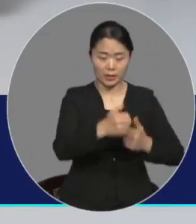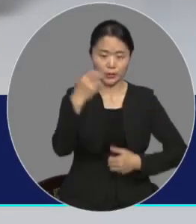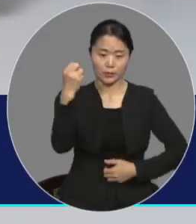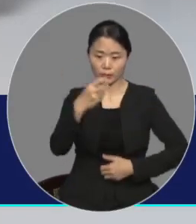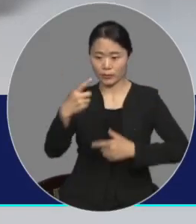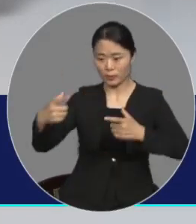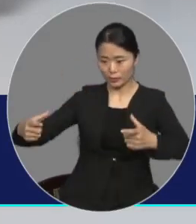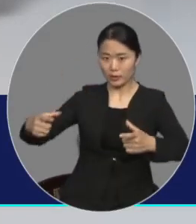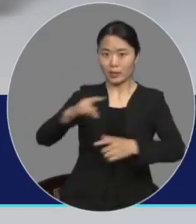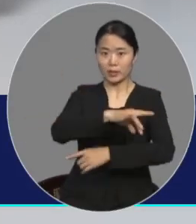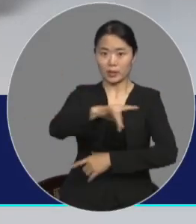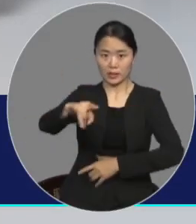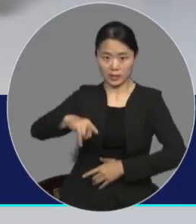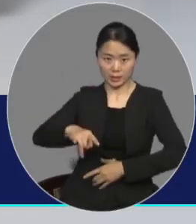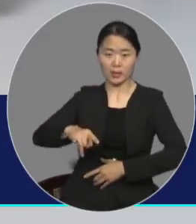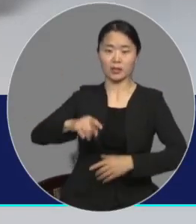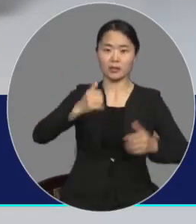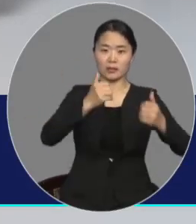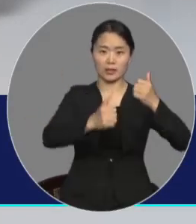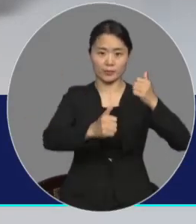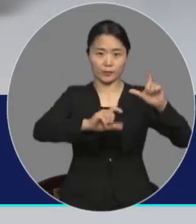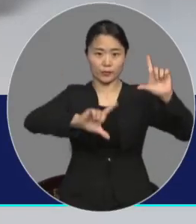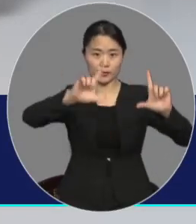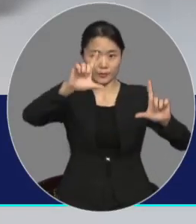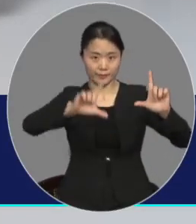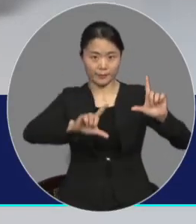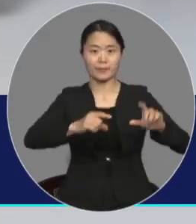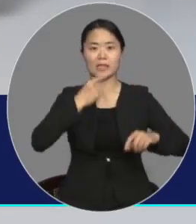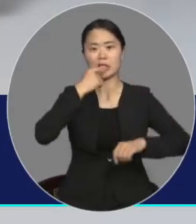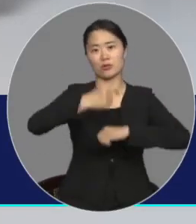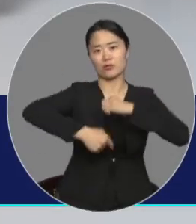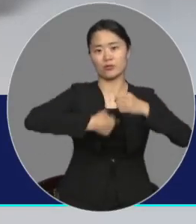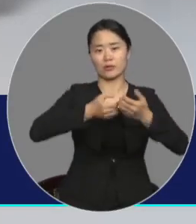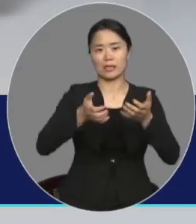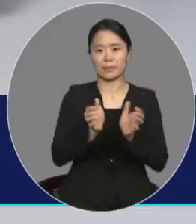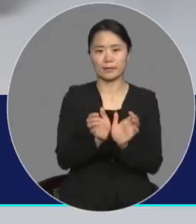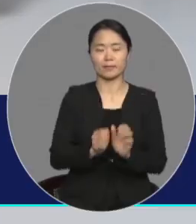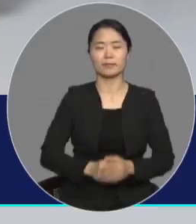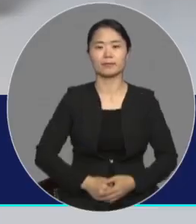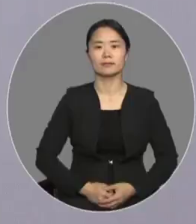두고 경쟁 구도가 형성되고 있습니다. 김영만 기자의 보도입니다.